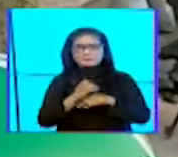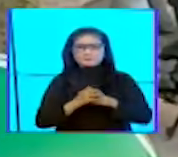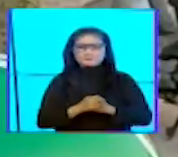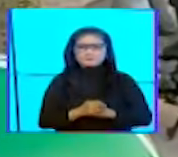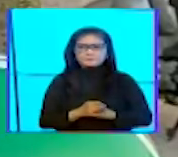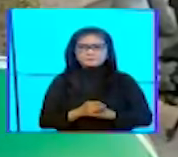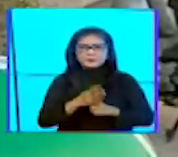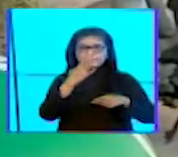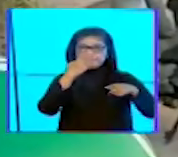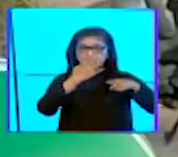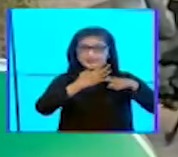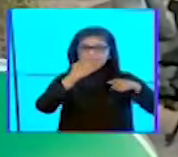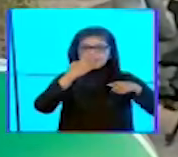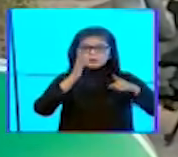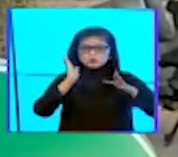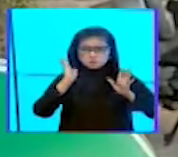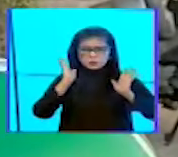kalinya itu pas